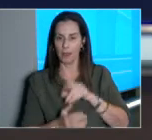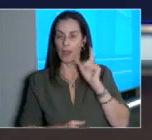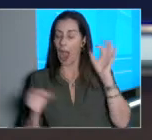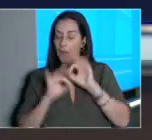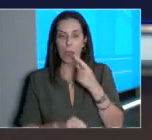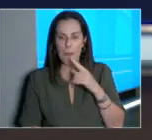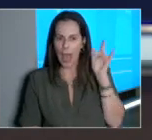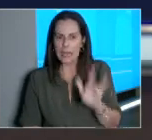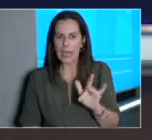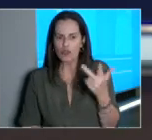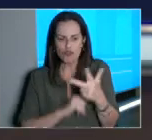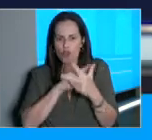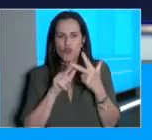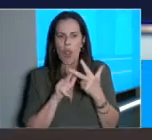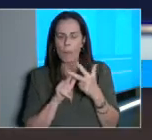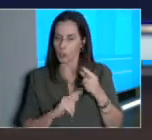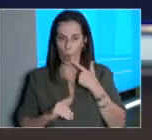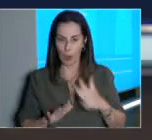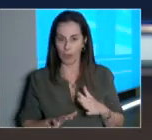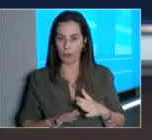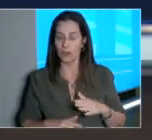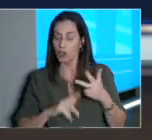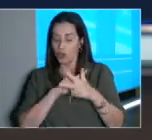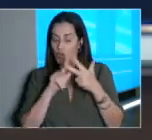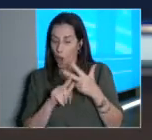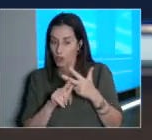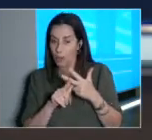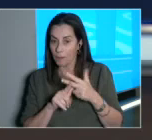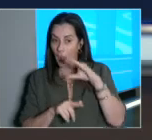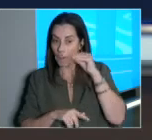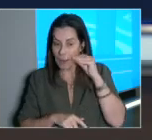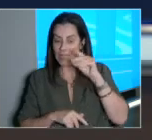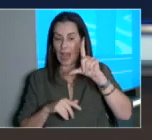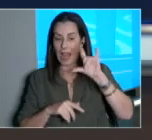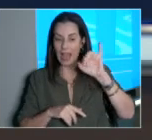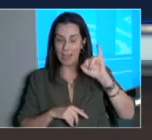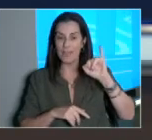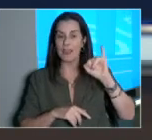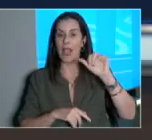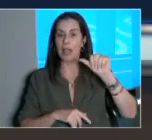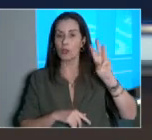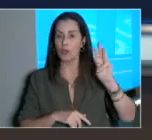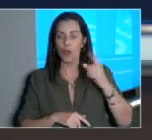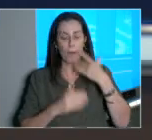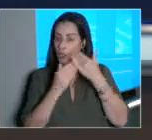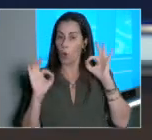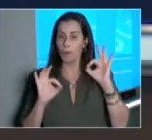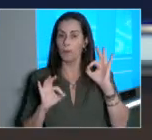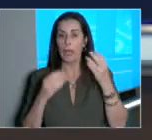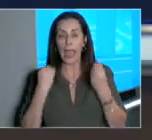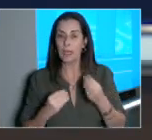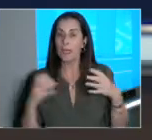אף מילת גינוי של שלושת הראשים, זאת אומרת, ששלושת הראשים, פה נכנסת המרוקאיות שלהם, לא, לפני כן לא אמרתי כלום.